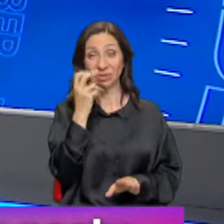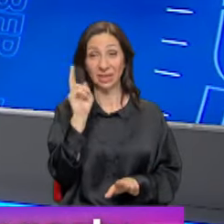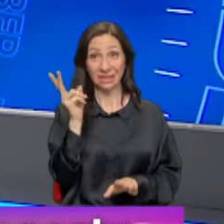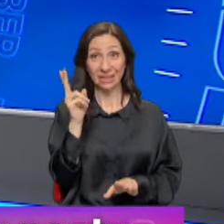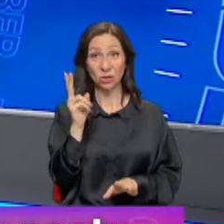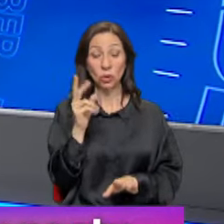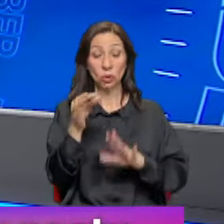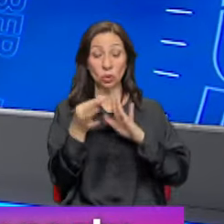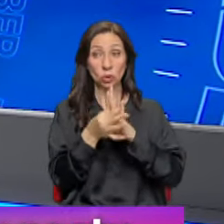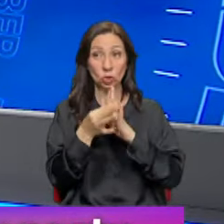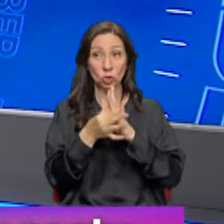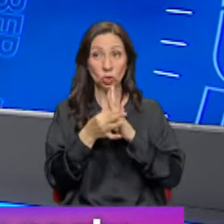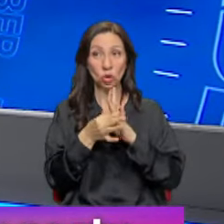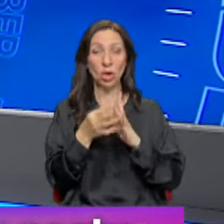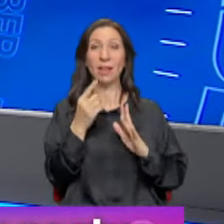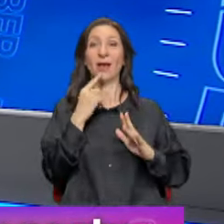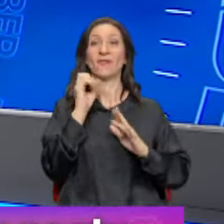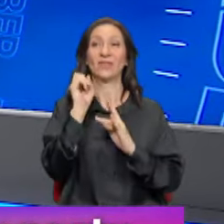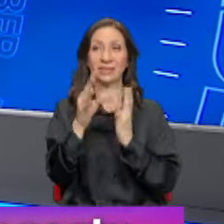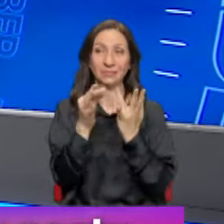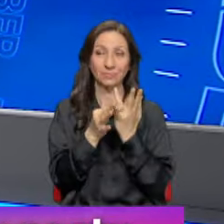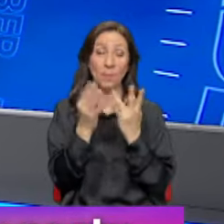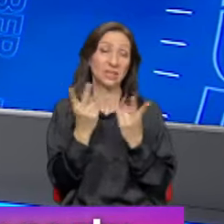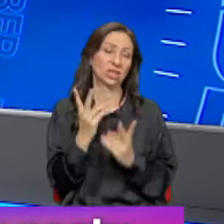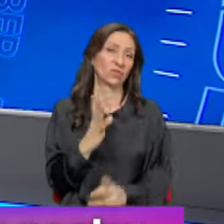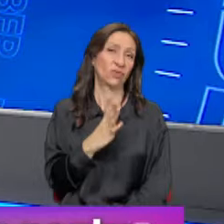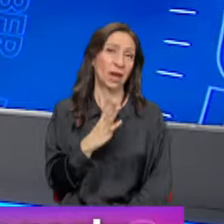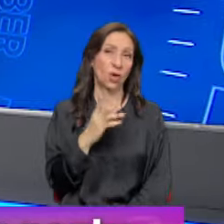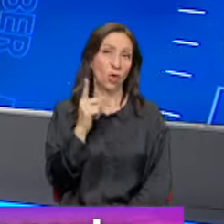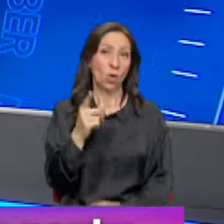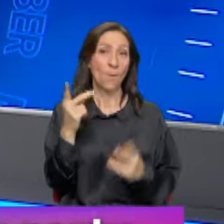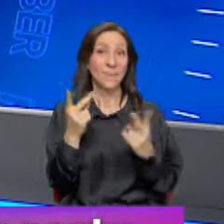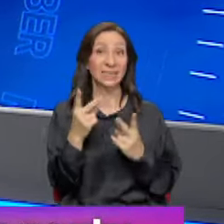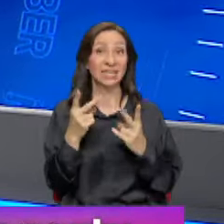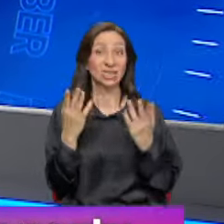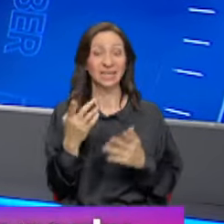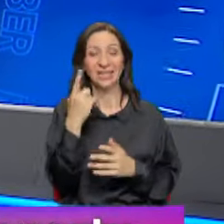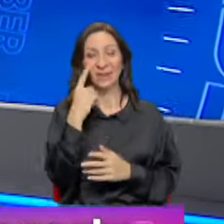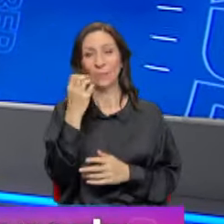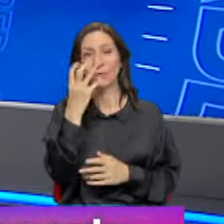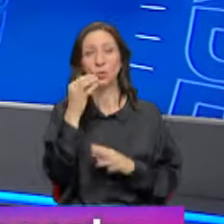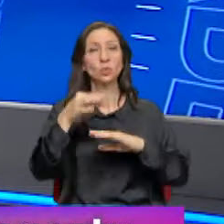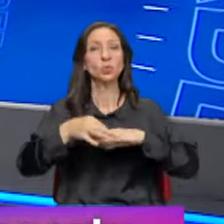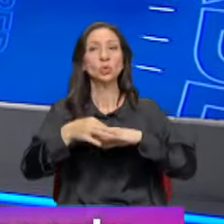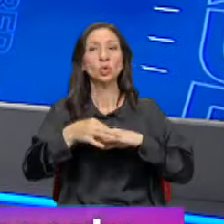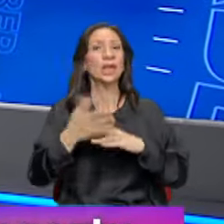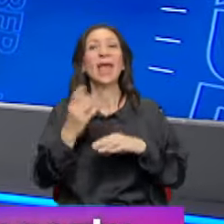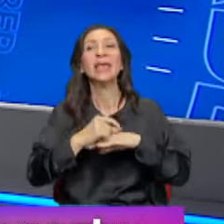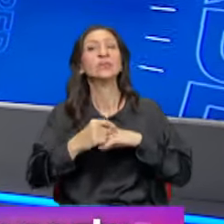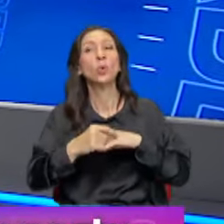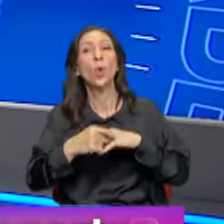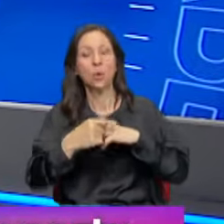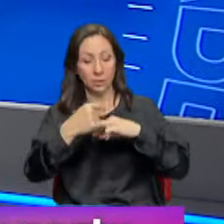Bahçeli'nin yüzüklü, ima yüklü mesajı var. O mesajda da Devlet Bahçeli'nin yüzüğünde ne